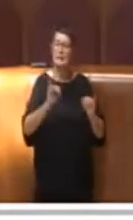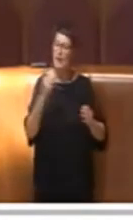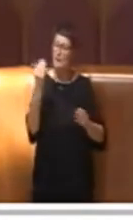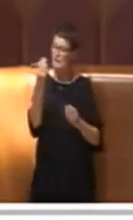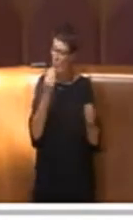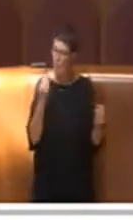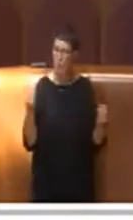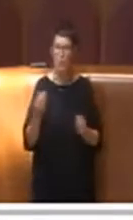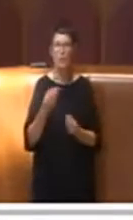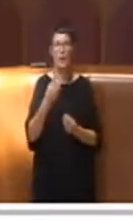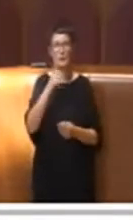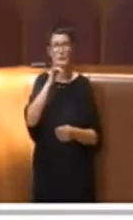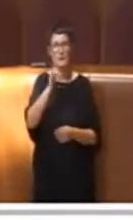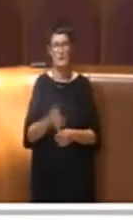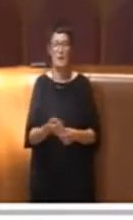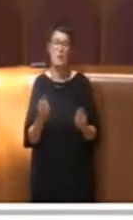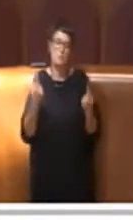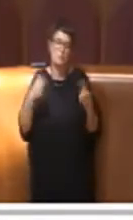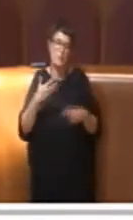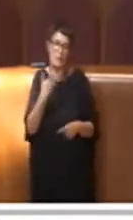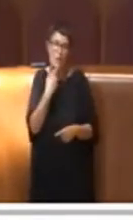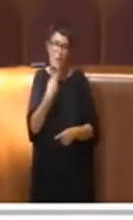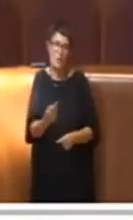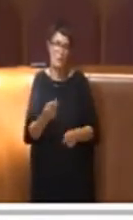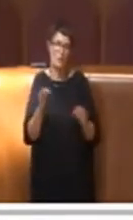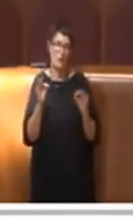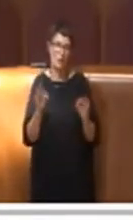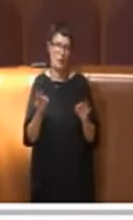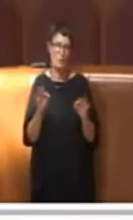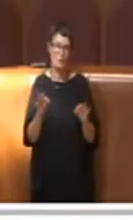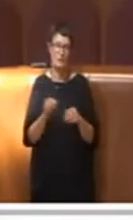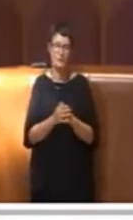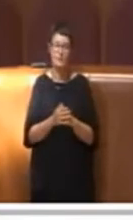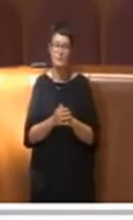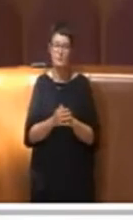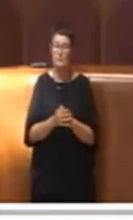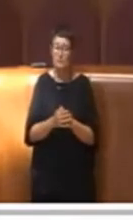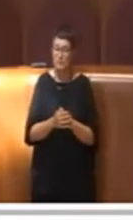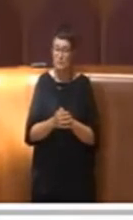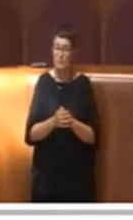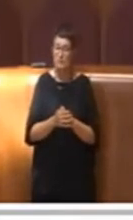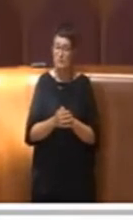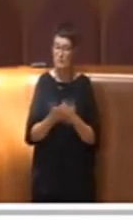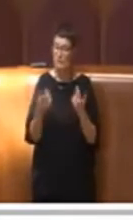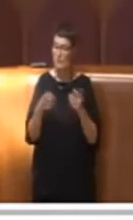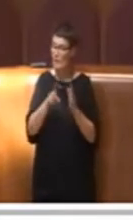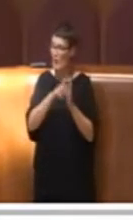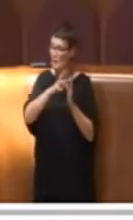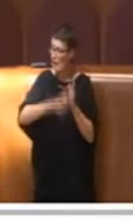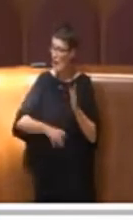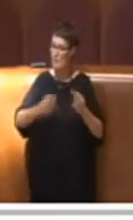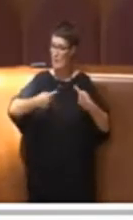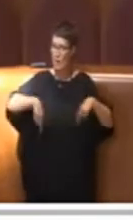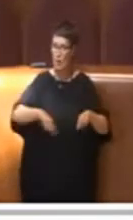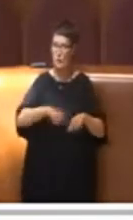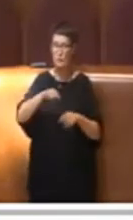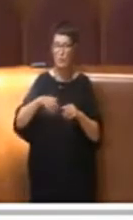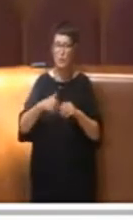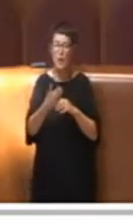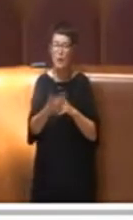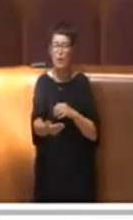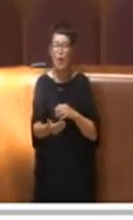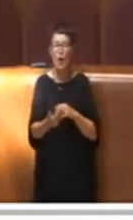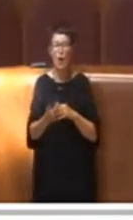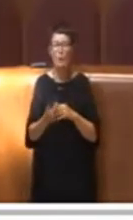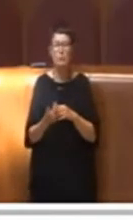dire. E noi lasceremo aperta la porta anche nelle prossime delibere consiliari per un'interlocuzione seria